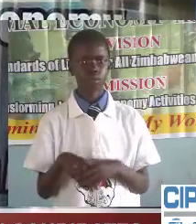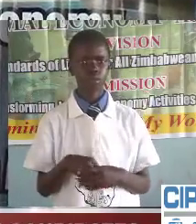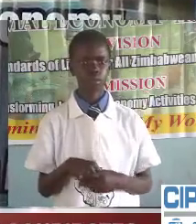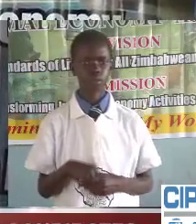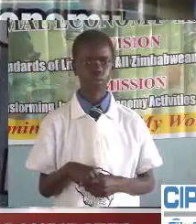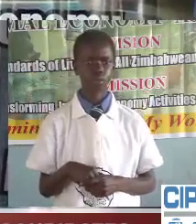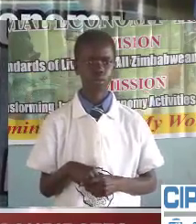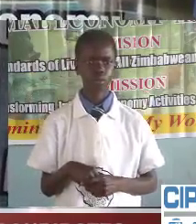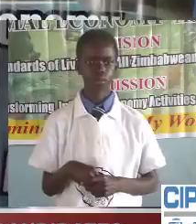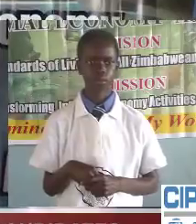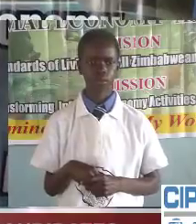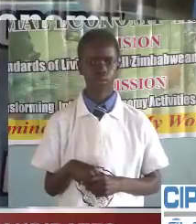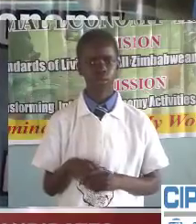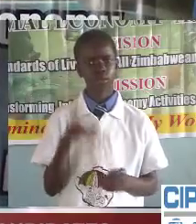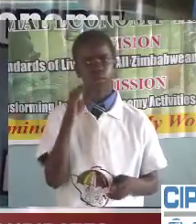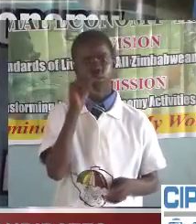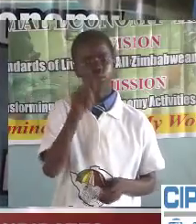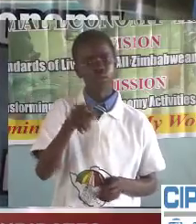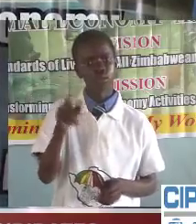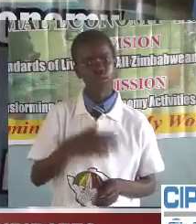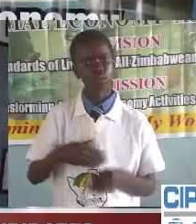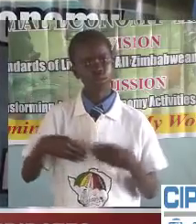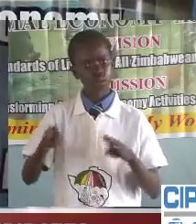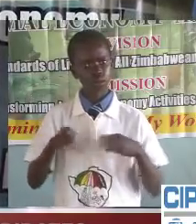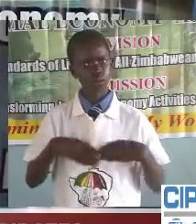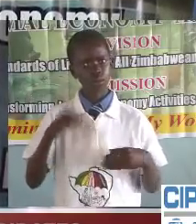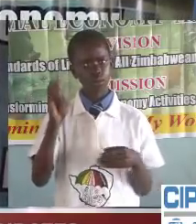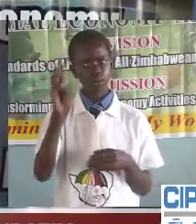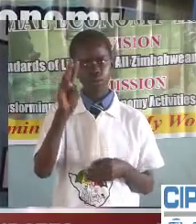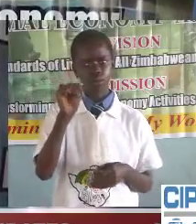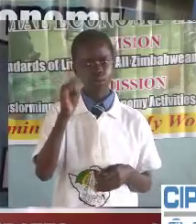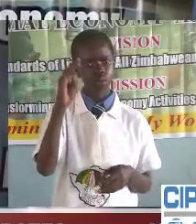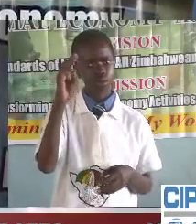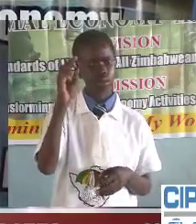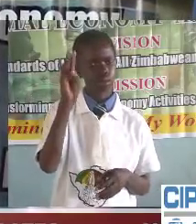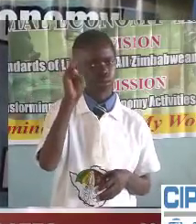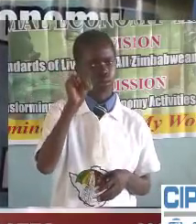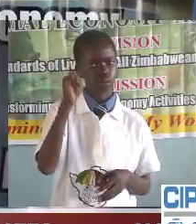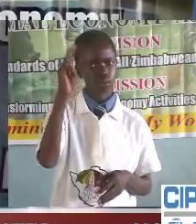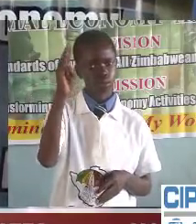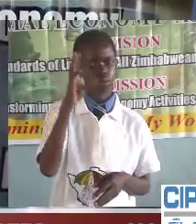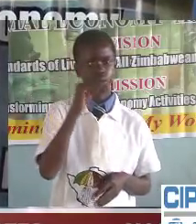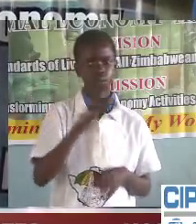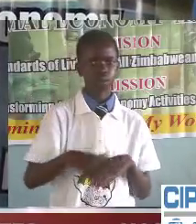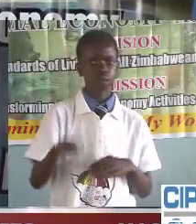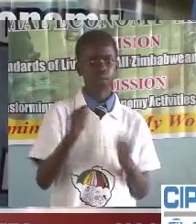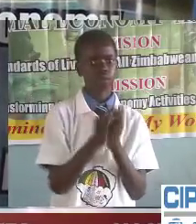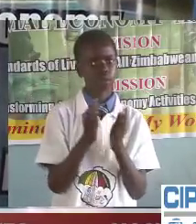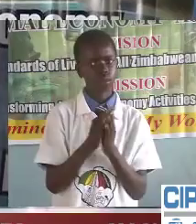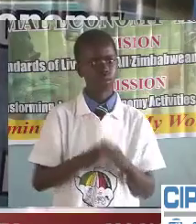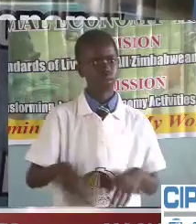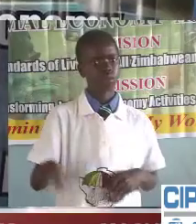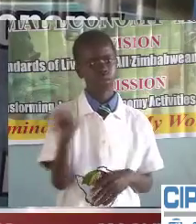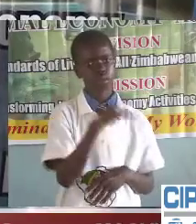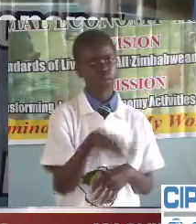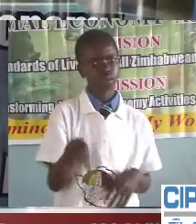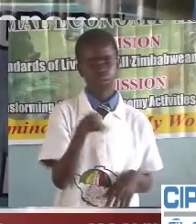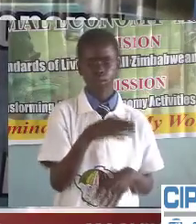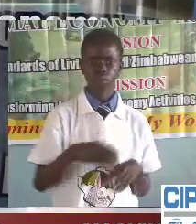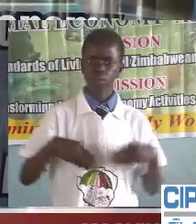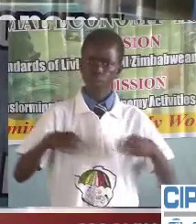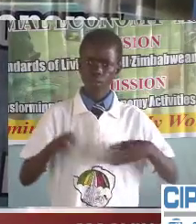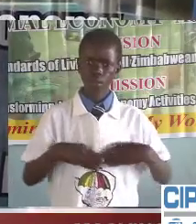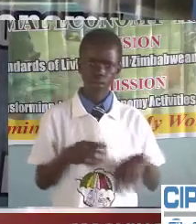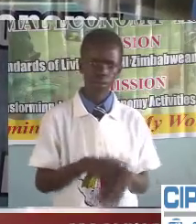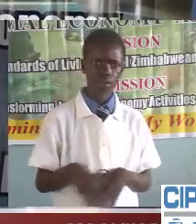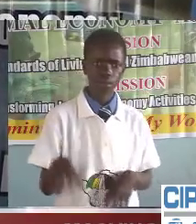neurema, right? Ndo vatinoda kuti ma-MP ma-aspiring MP achauya pano vatitaurire ma-policies